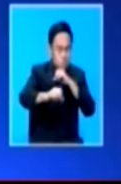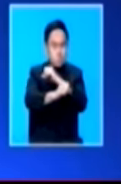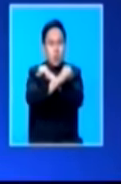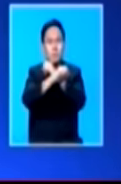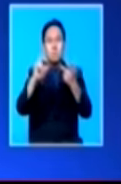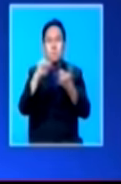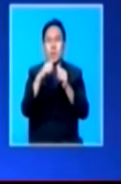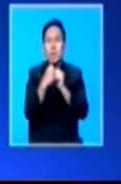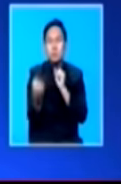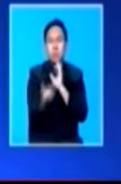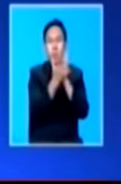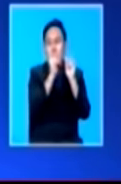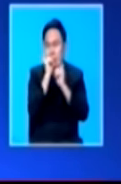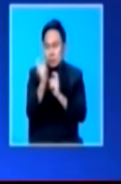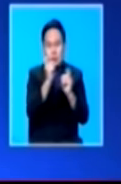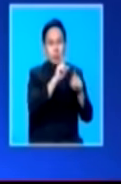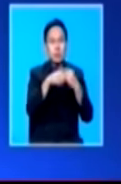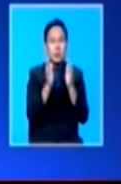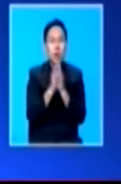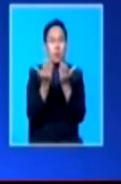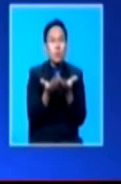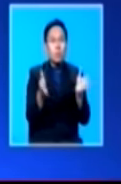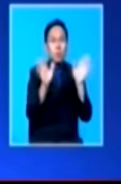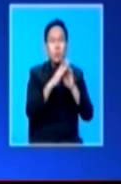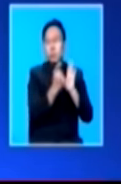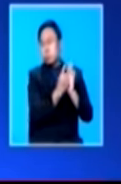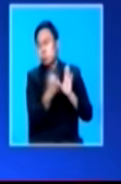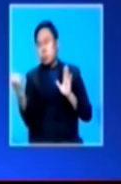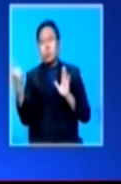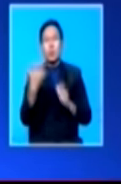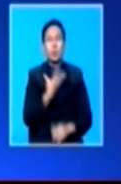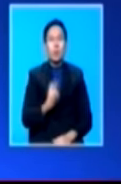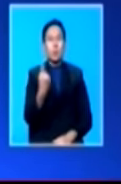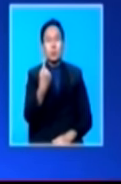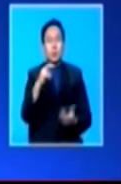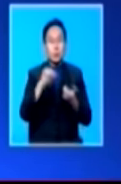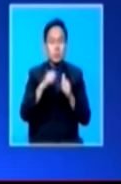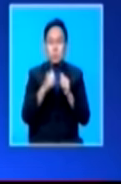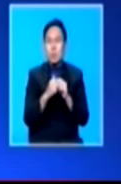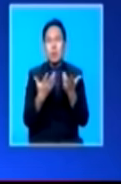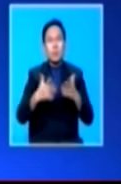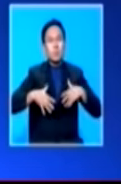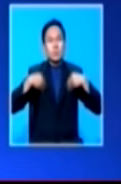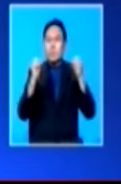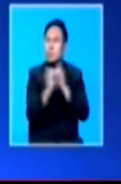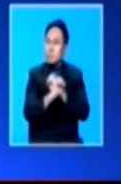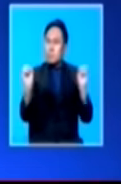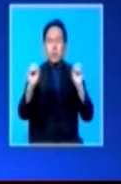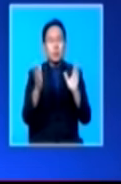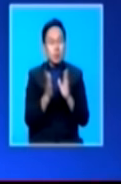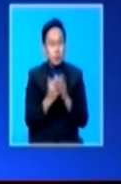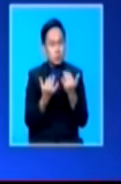ในพื้นที่เสี่ยงภัยต้องห่างจากครอบครัวเป็นที่รักจากสิ่งอำนวยความสะดวกต่างๆก็เพื่อจะป้องกันประเ